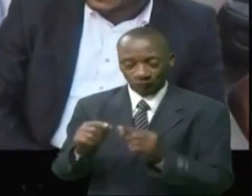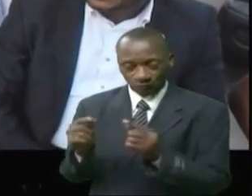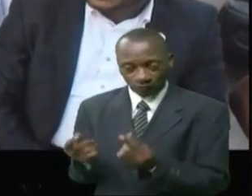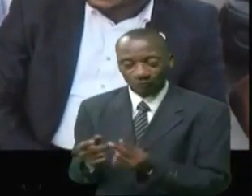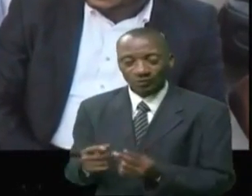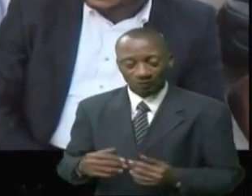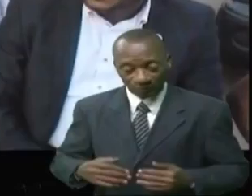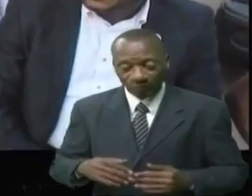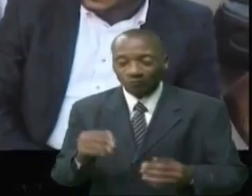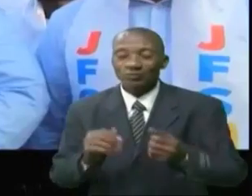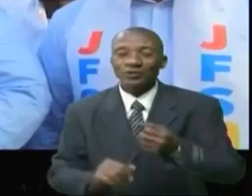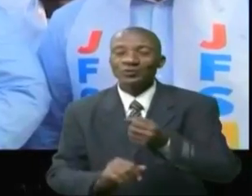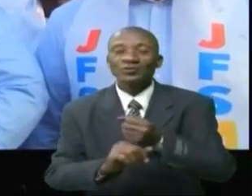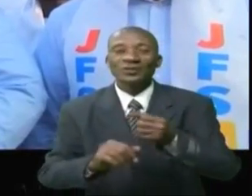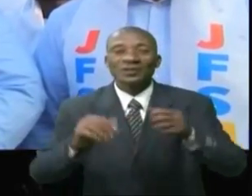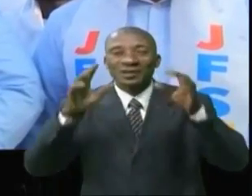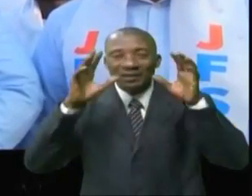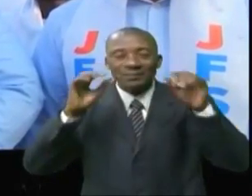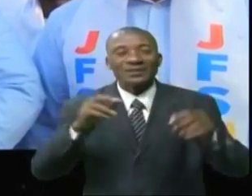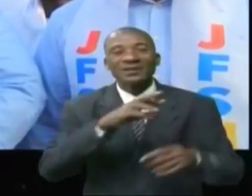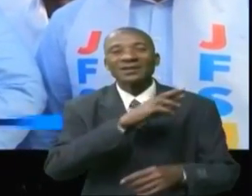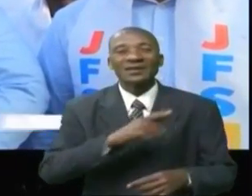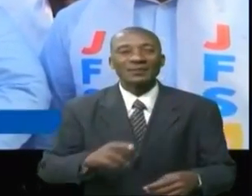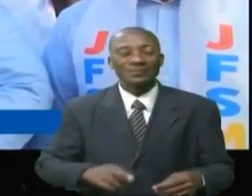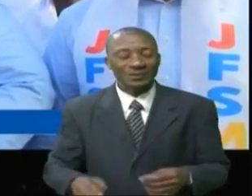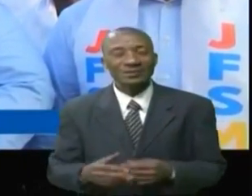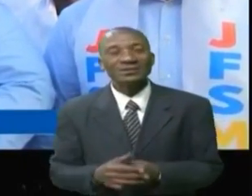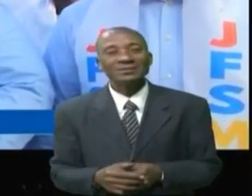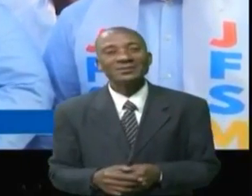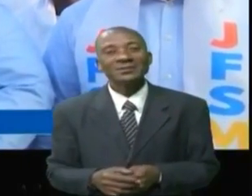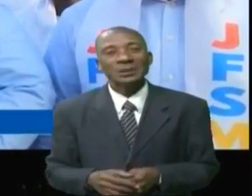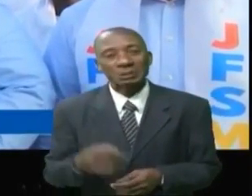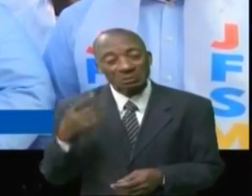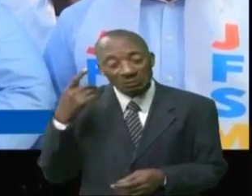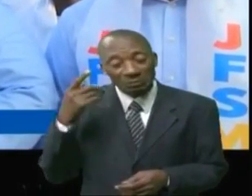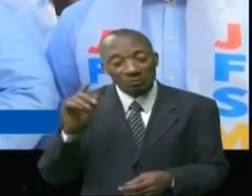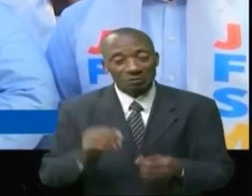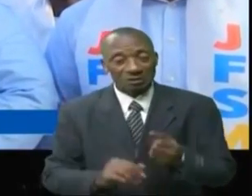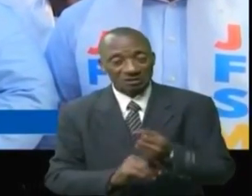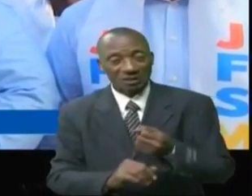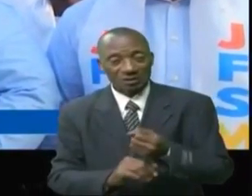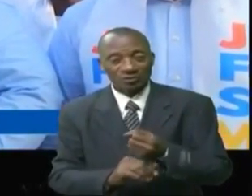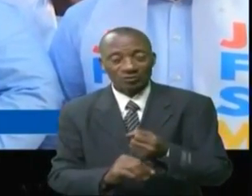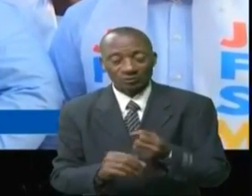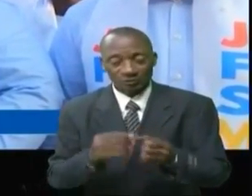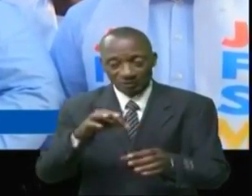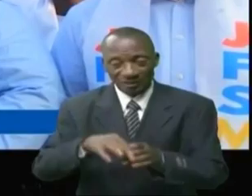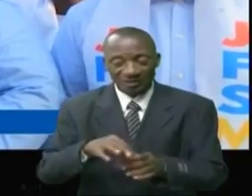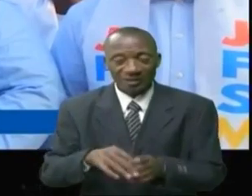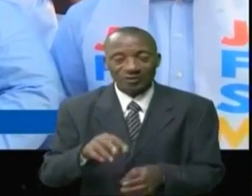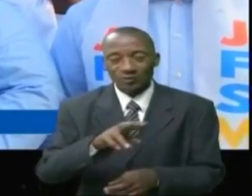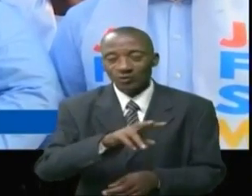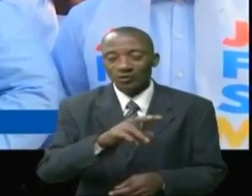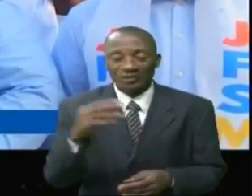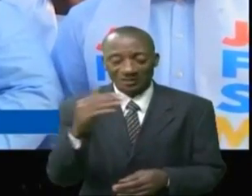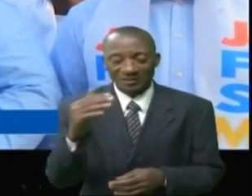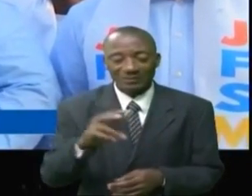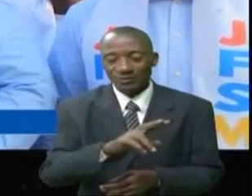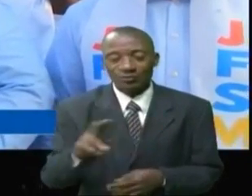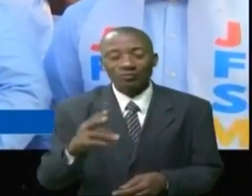manière nécessaire au président de la République pour sa réélection en décembre 2023. Donc nous